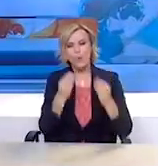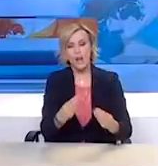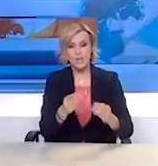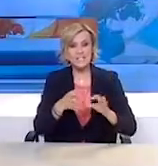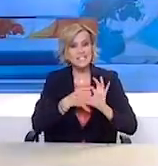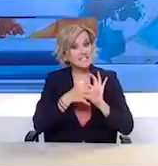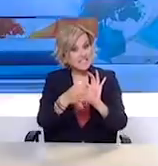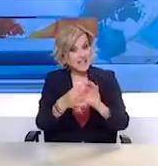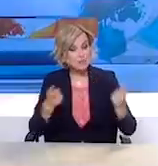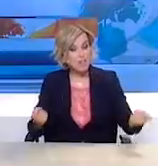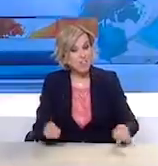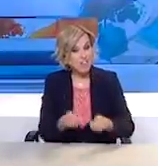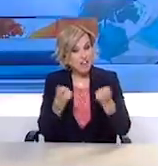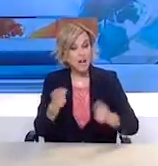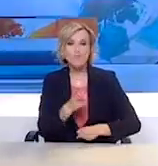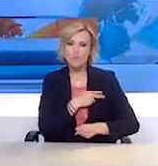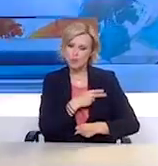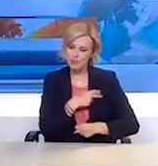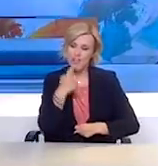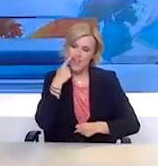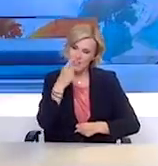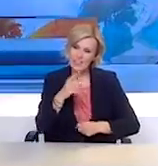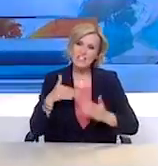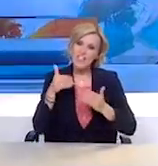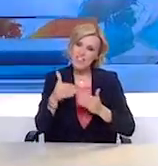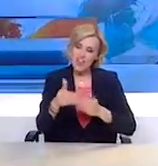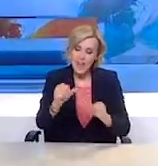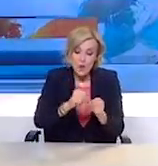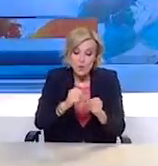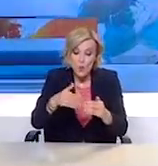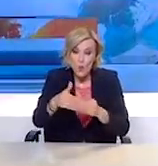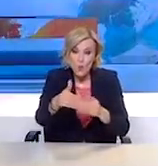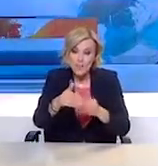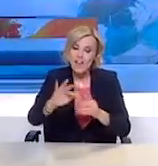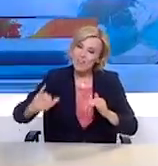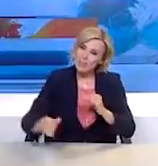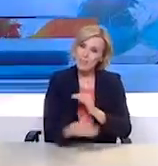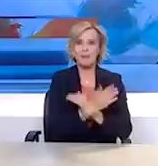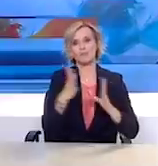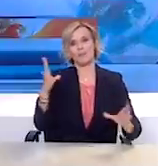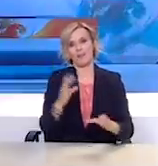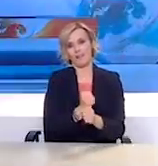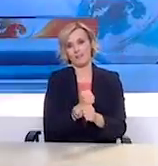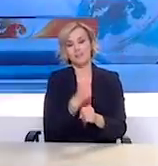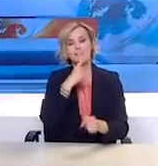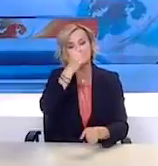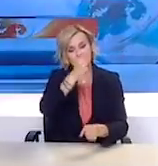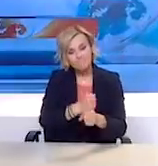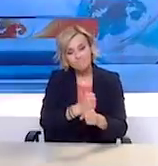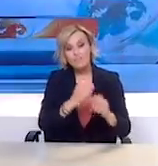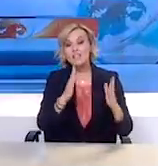σωστό, δεν θα αργήσει η μέρα που θα βγούμε από αυτή τη μεγάλη δυσκολία και πιστέψτε με, θα βγούμε νικητές. Γι' αυτό μένουμε